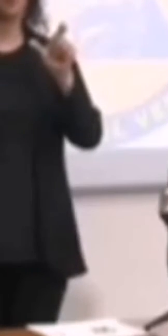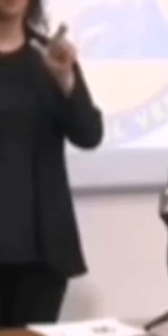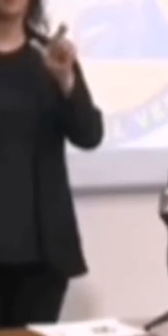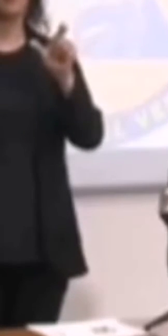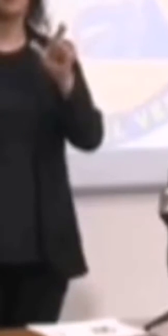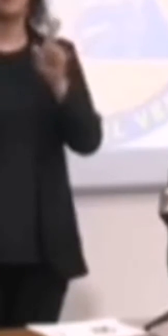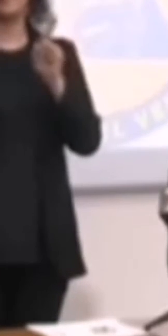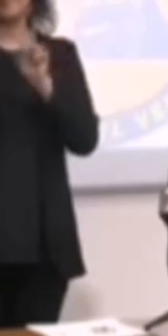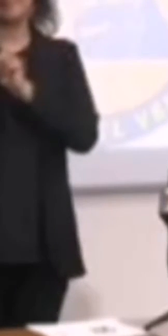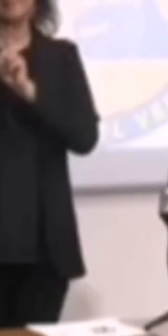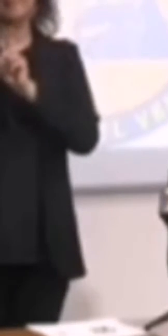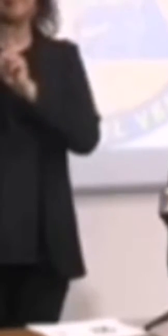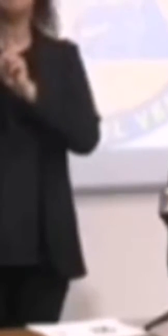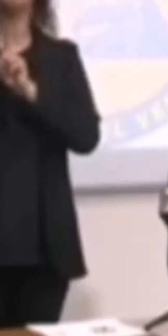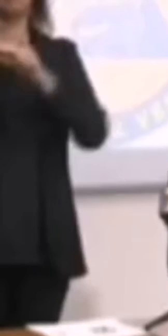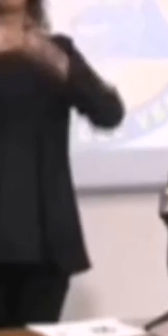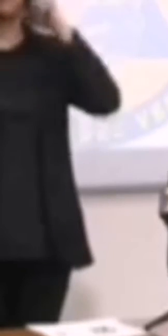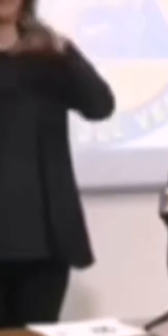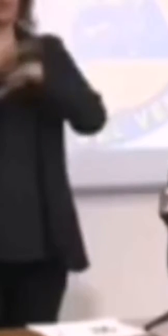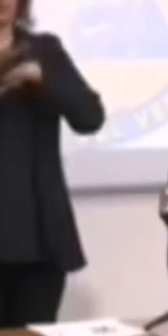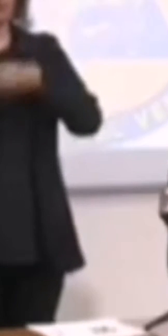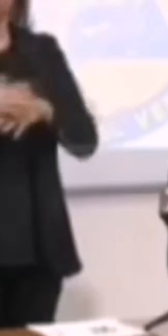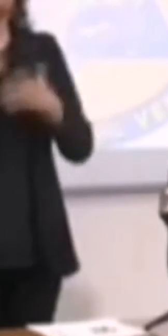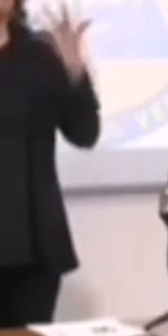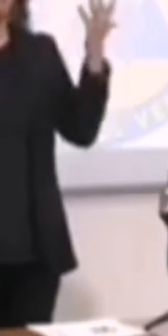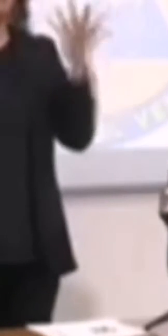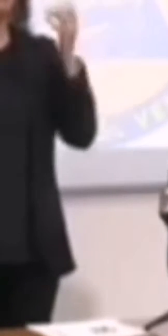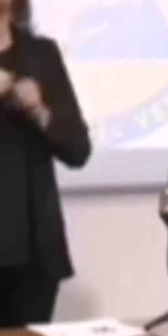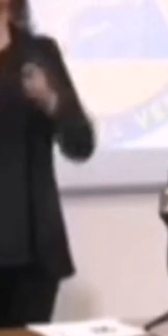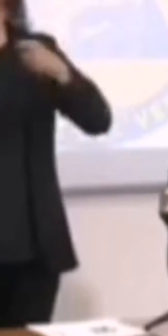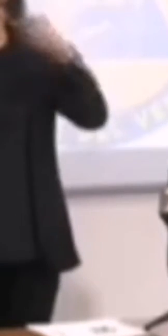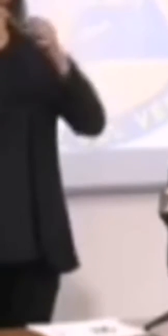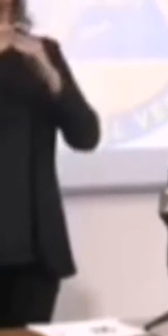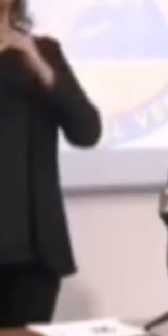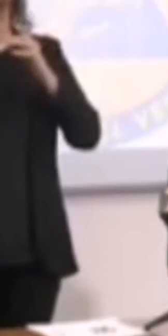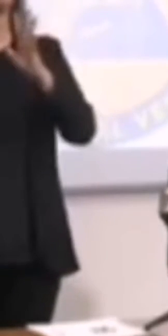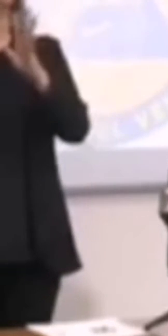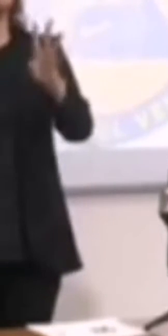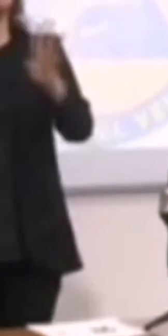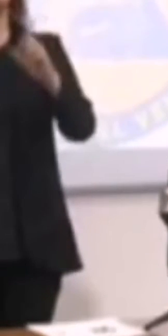diciamo, il distanziamento sociale, che sono, che so, la coda fuori dal supermercato,